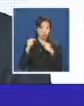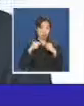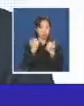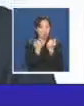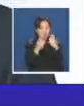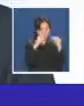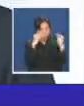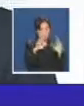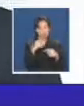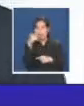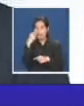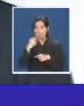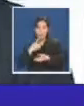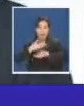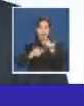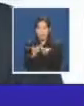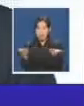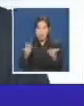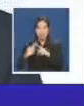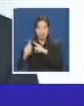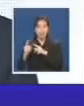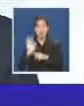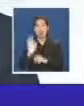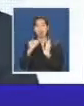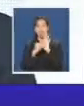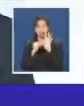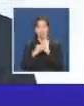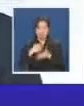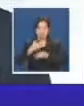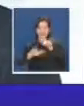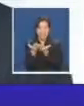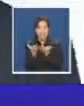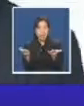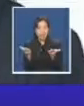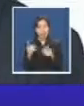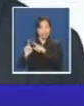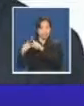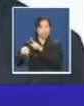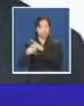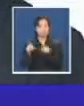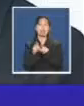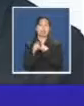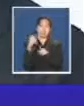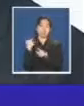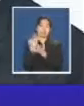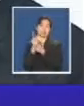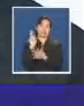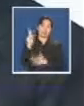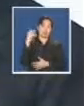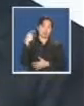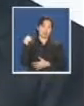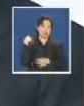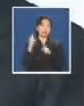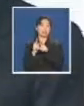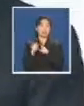ผู้ค้าหาบเร่แผงลอยนะครับในจุดผ่อนผันในกทม.เป็นการนำร่องเช่นเดียวกันนะครับมาตรการตรงนี้ทั้งหมดนะครับก็